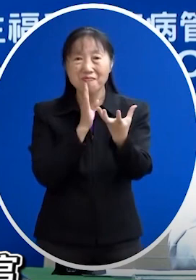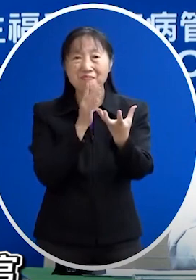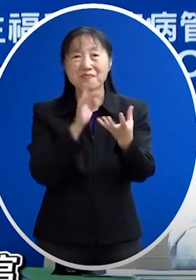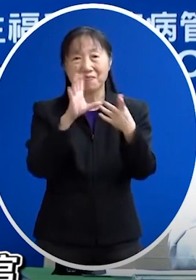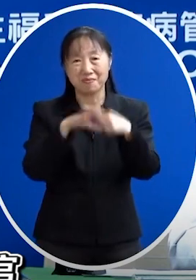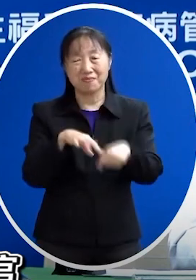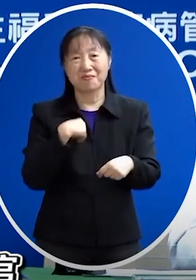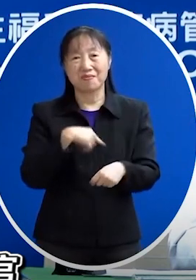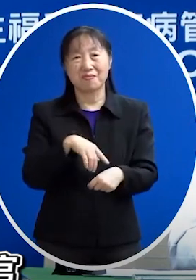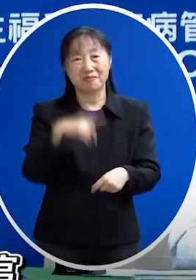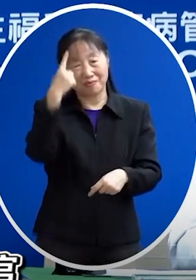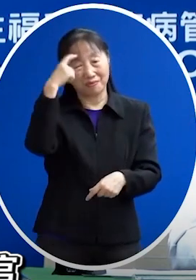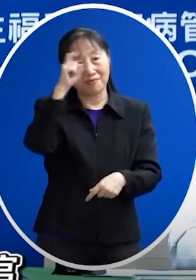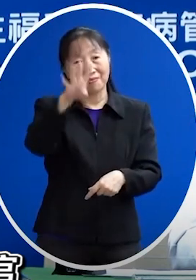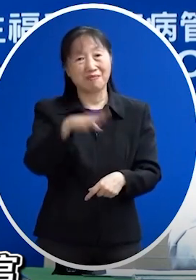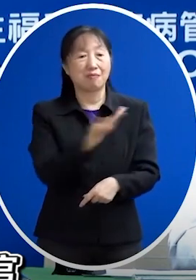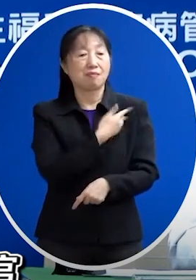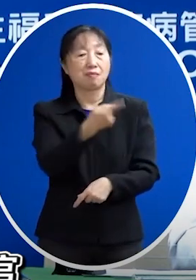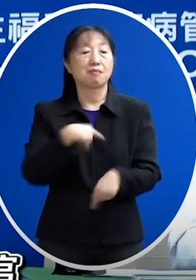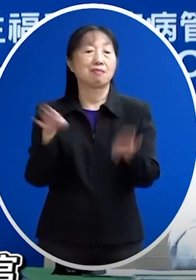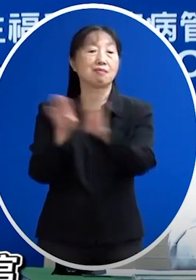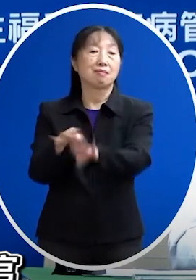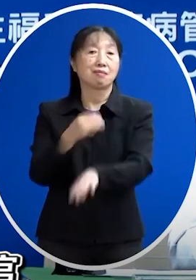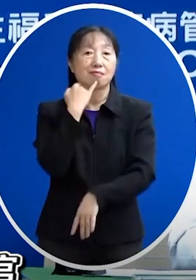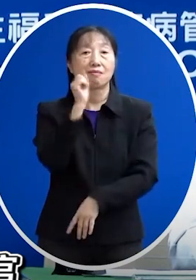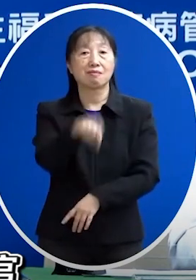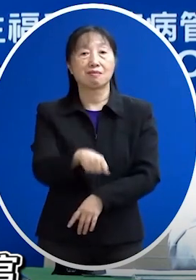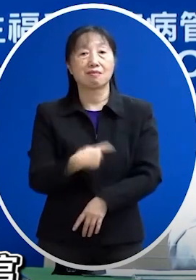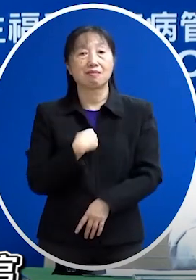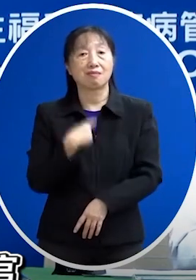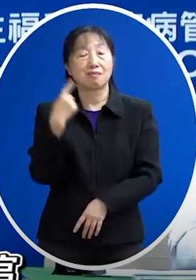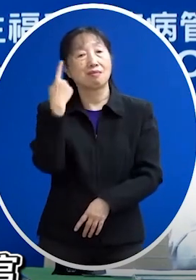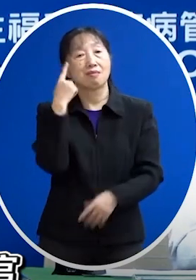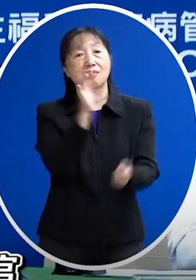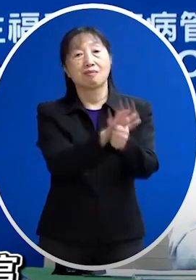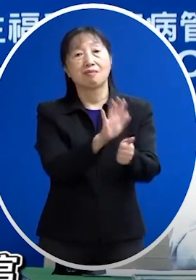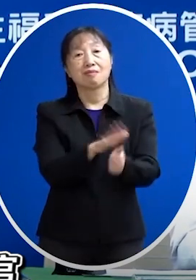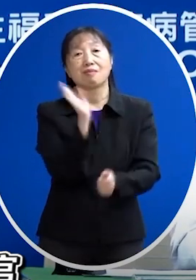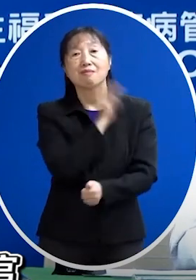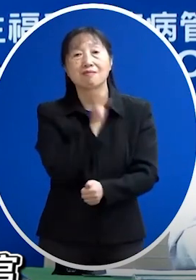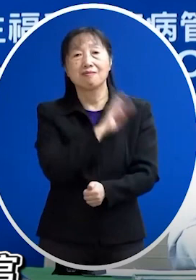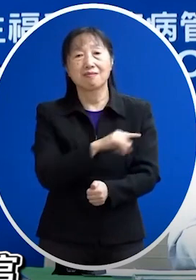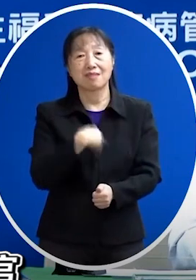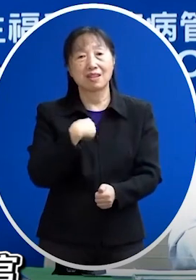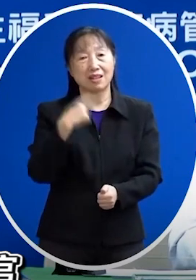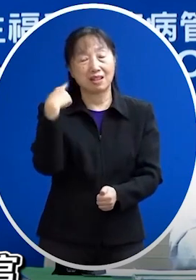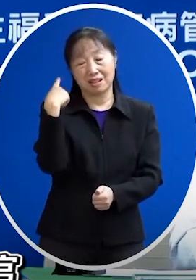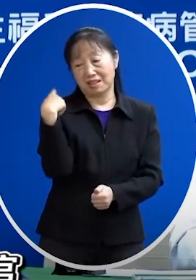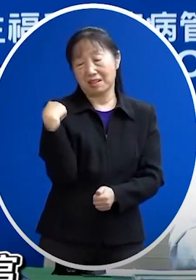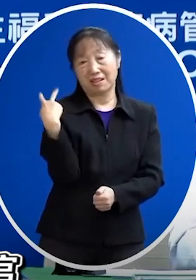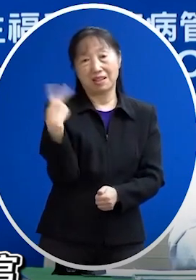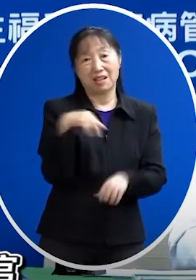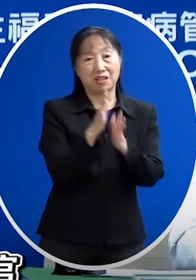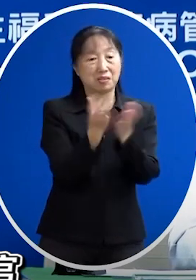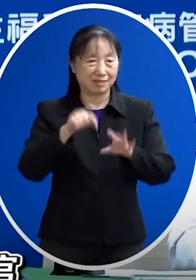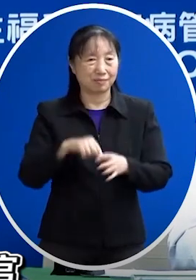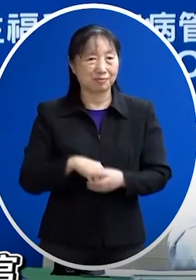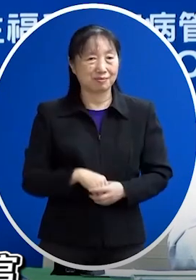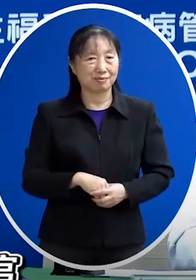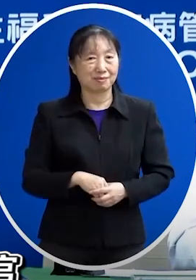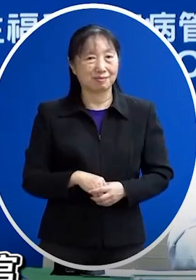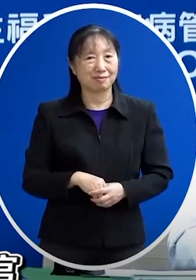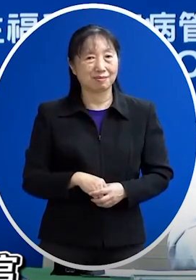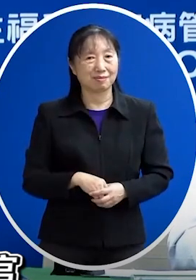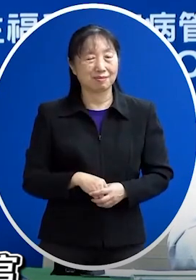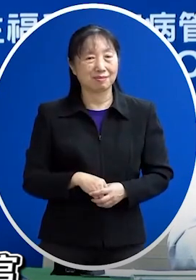弄14天，然后把门关好来啊，什么事情都不要想，也不用像这两天大家都哦，这样一下又很复杂。如果